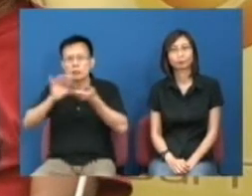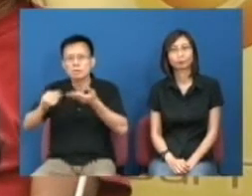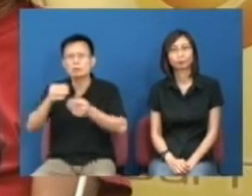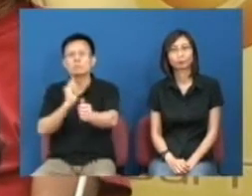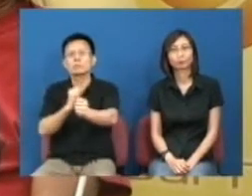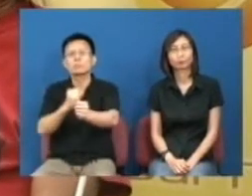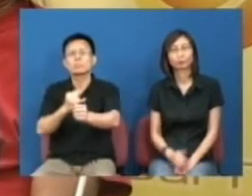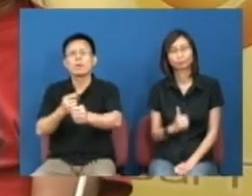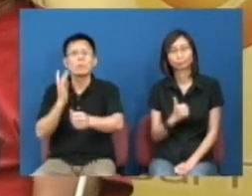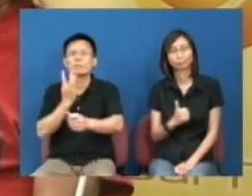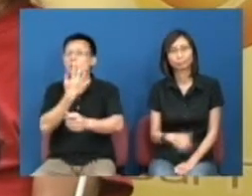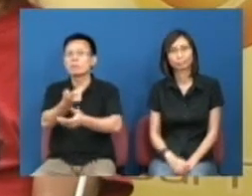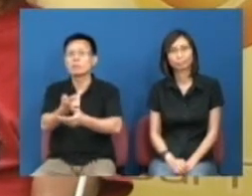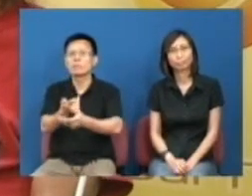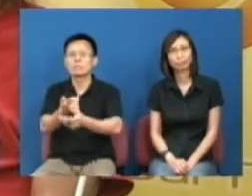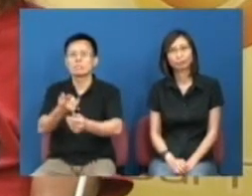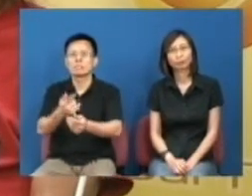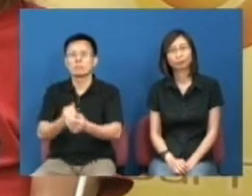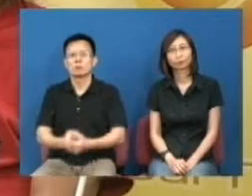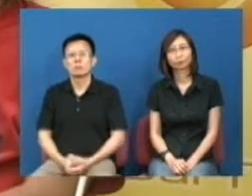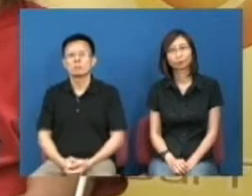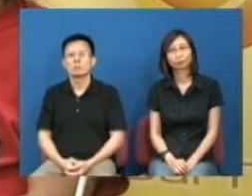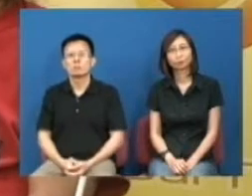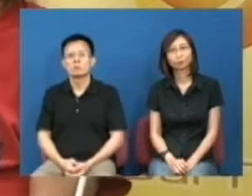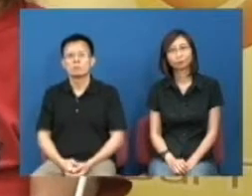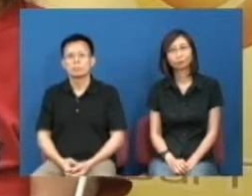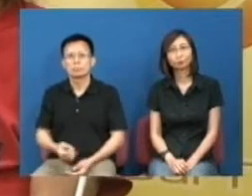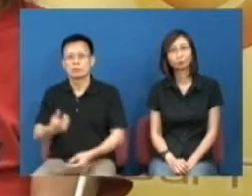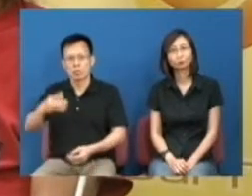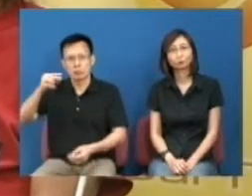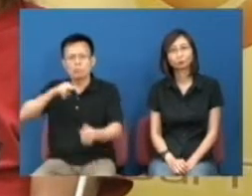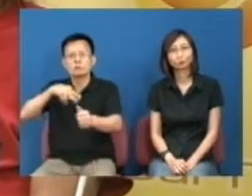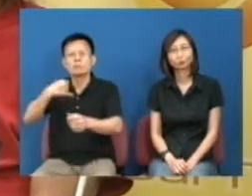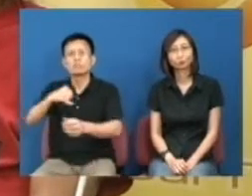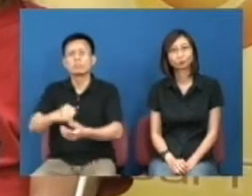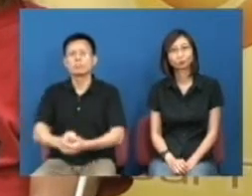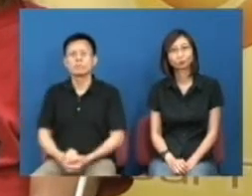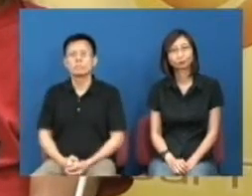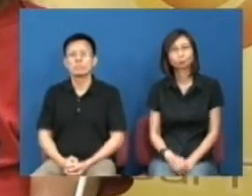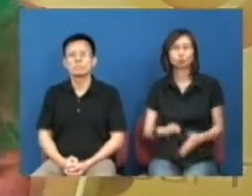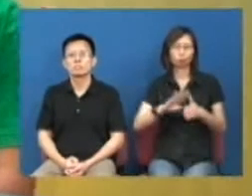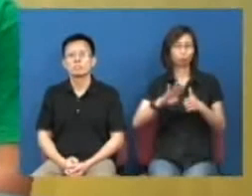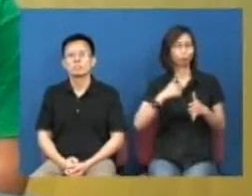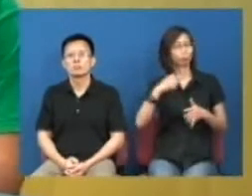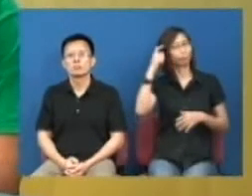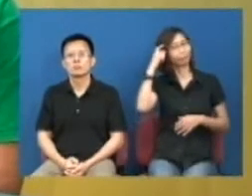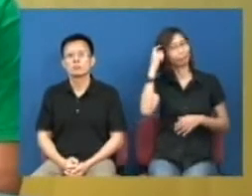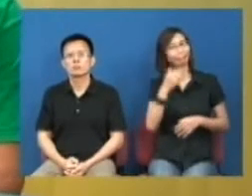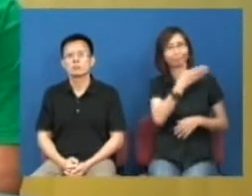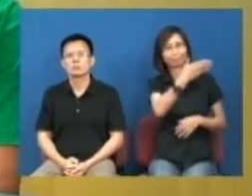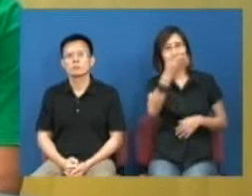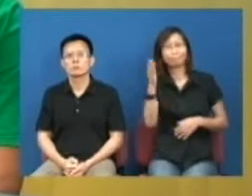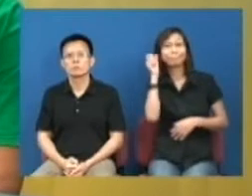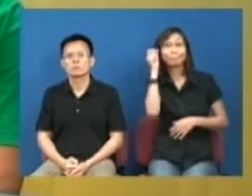他，是不是？那些他不會做。 所以我想大家都特